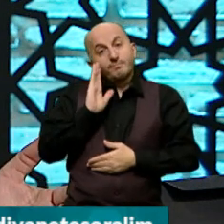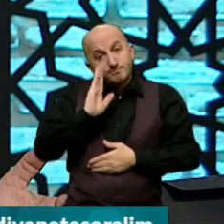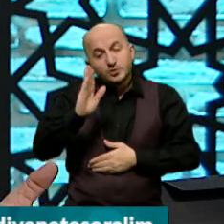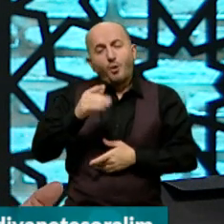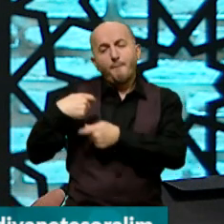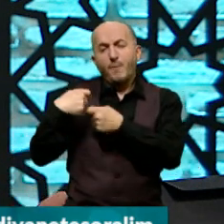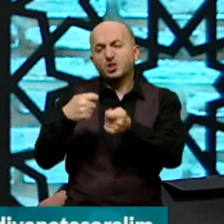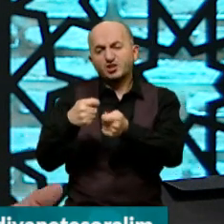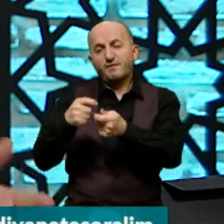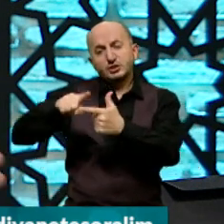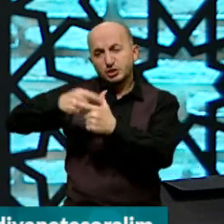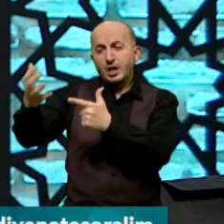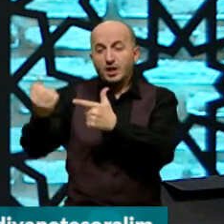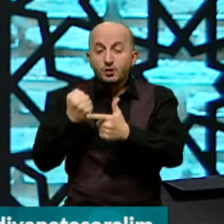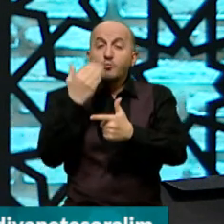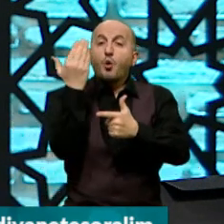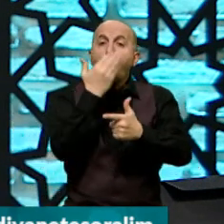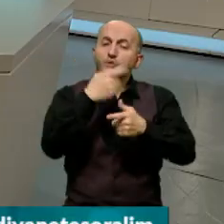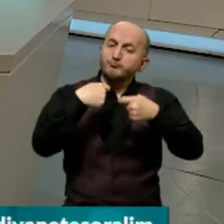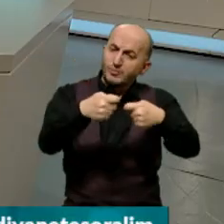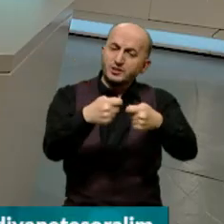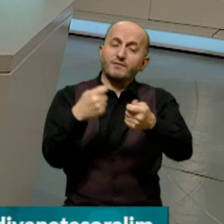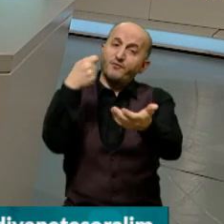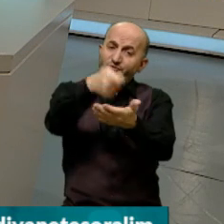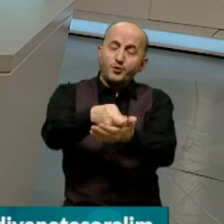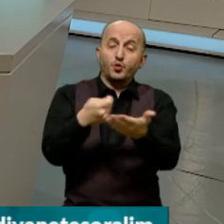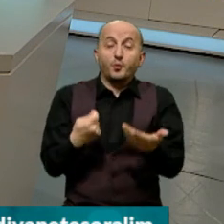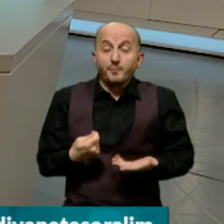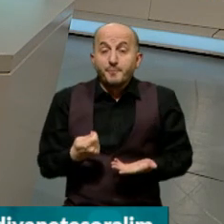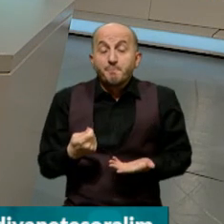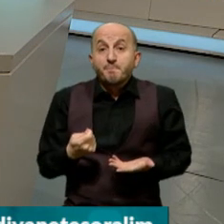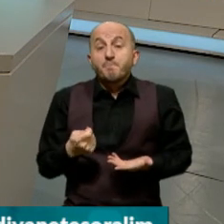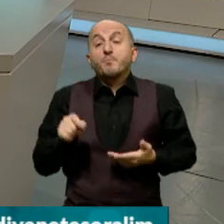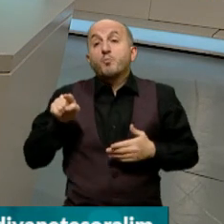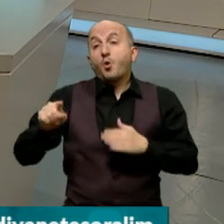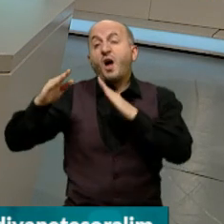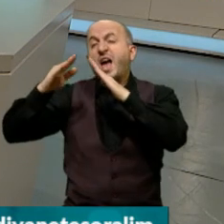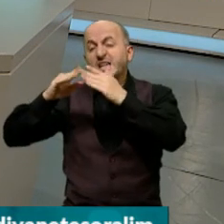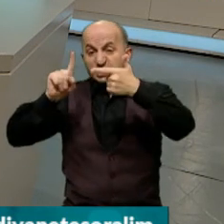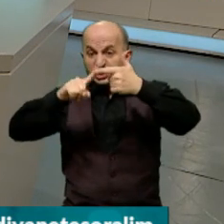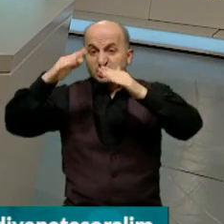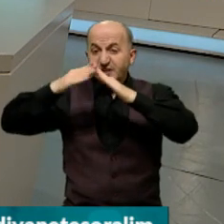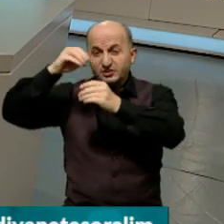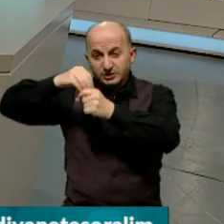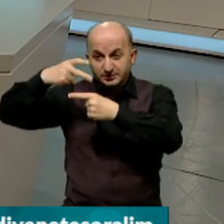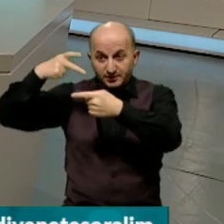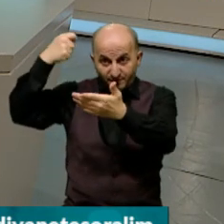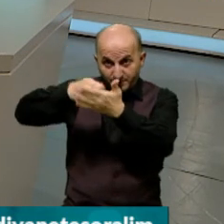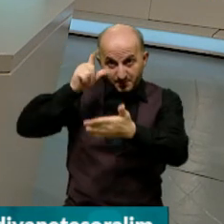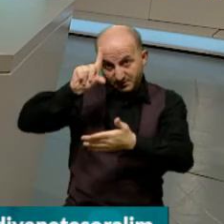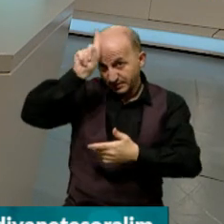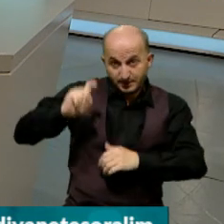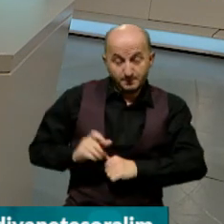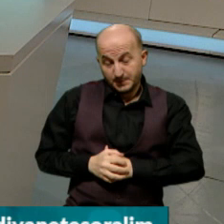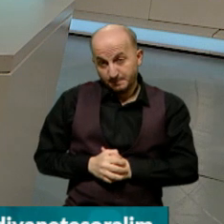Buradan aldığım kira gelirini onun okul masrafları için kullanıyorum. Bu ev için, ikinci evim için zekat vermem gerekir